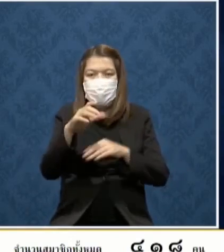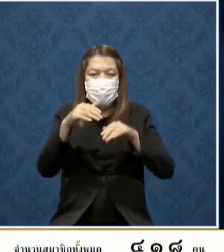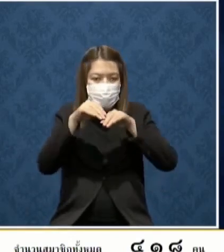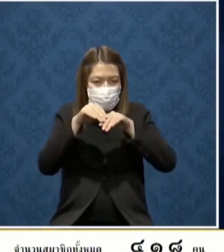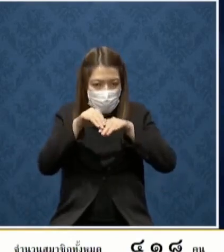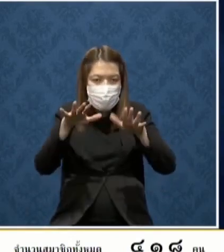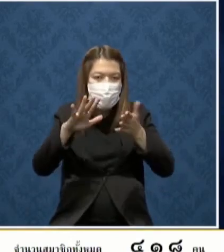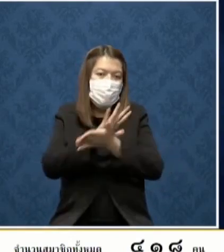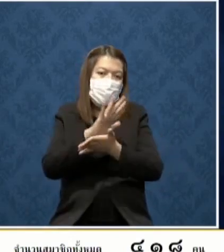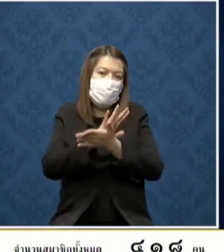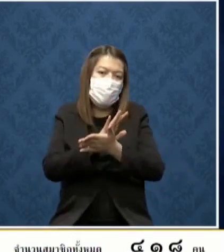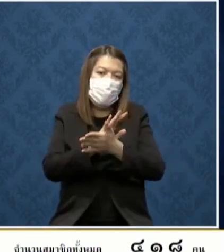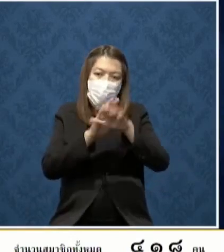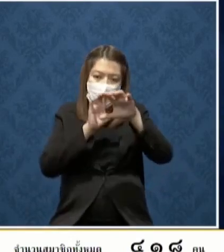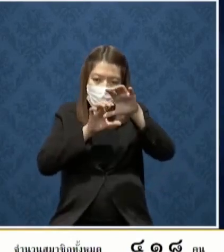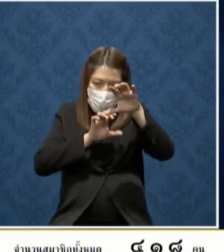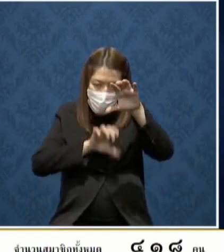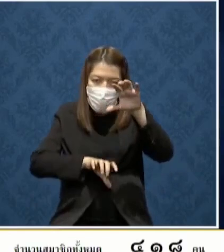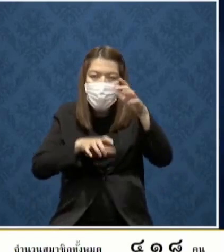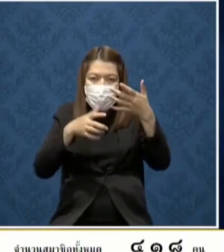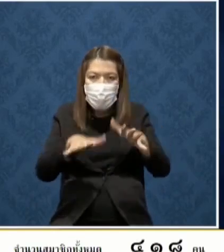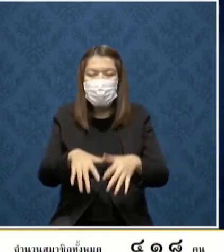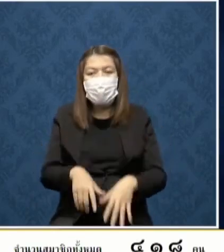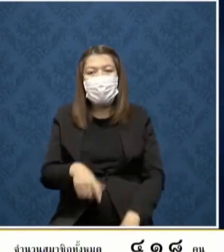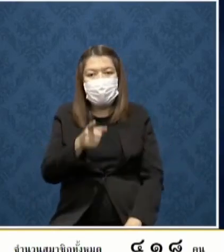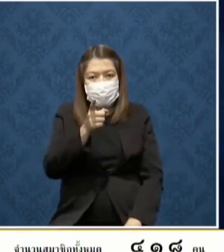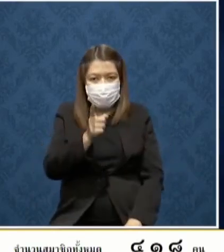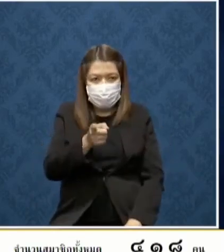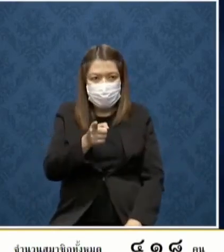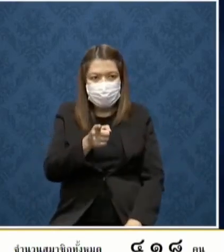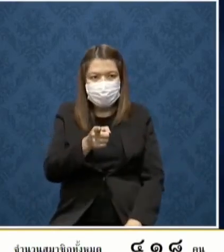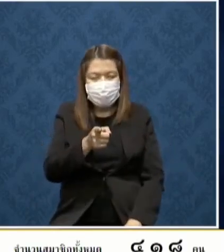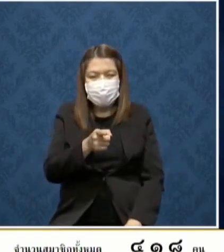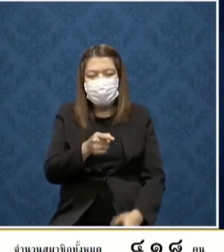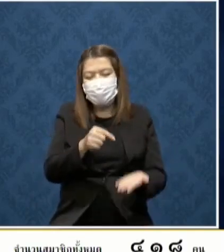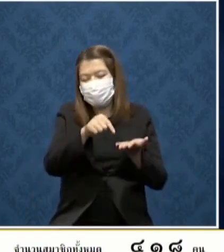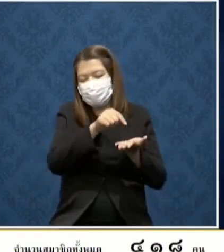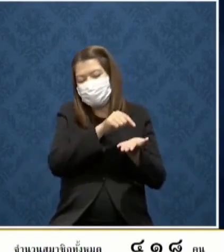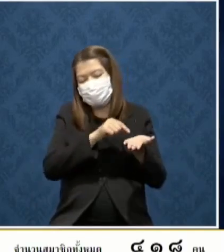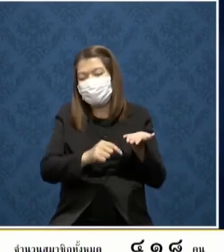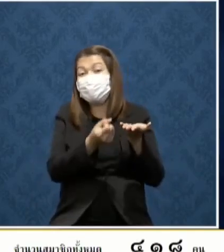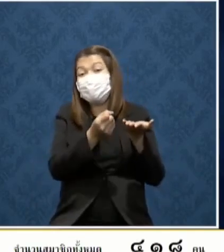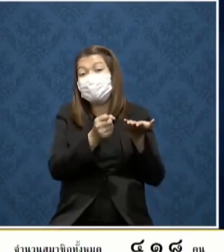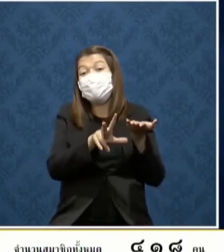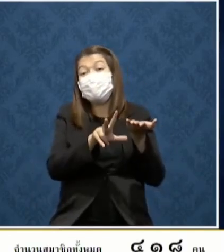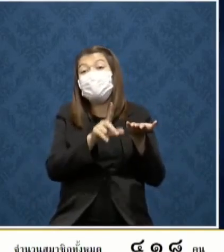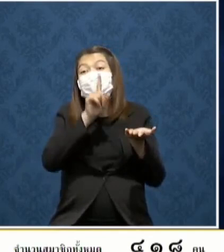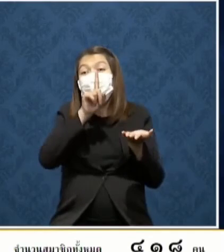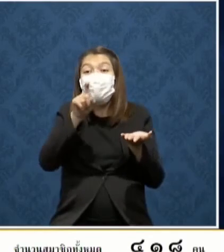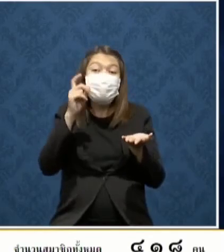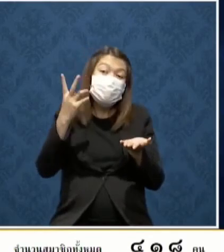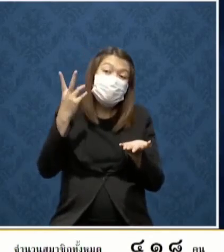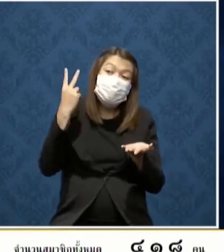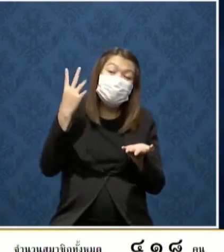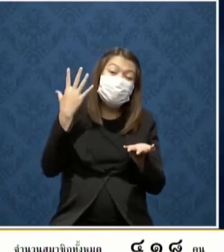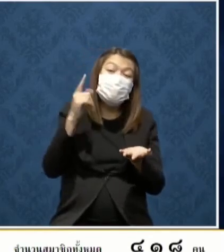ั แล้วเปิดเผยเอกสารเพิ่มเติมที่ระบว่า แท้จิงแล้วอั 13 จุที่ถามไปเมอ 2 วัที่แล้ว ต